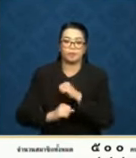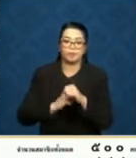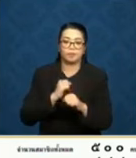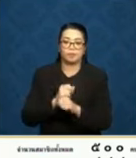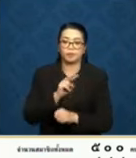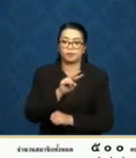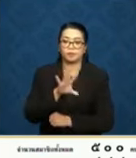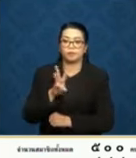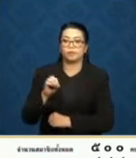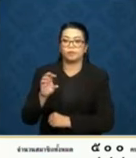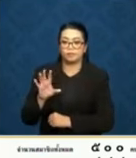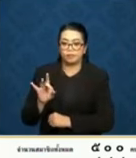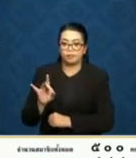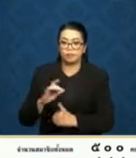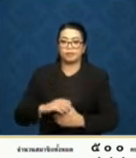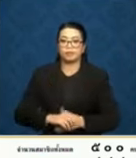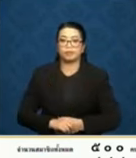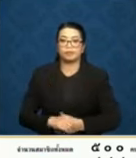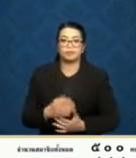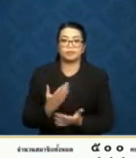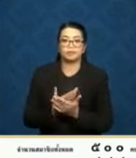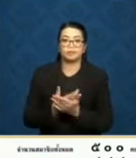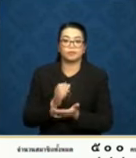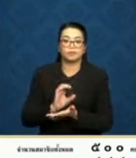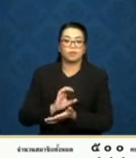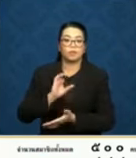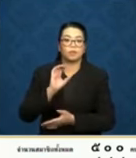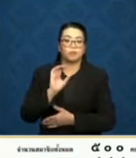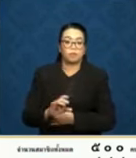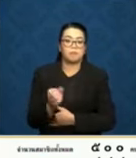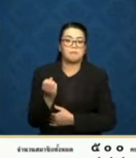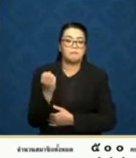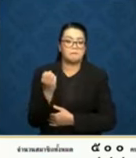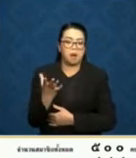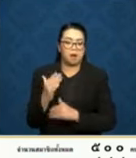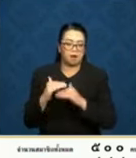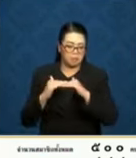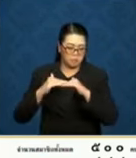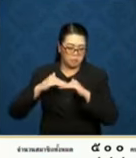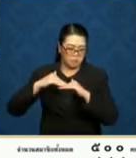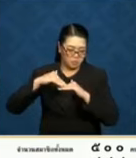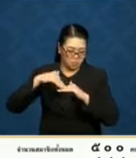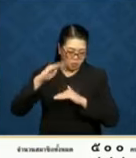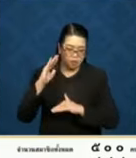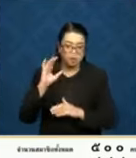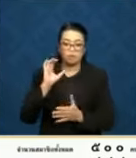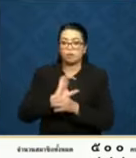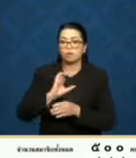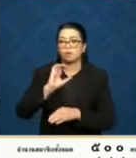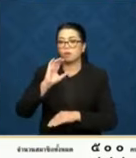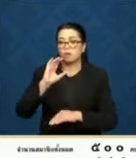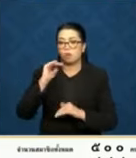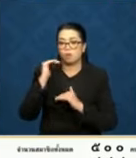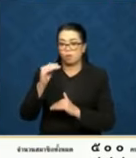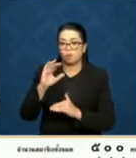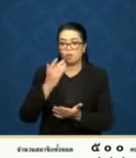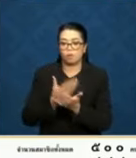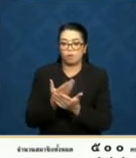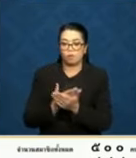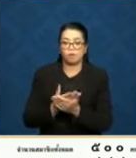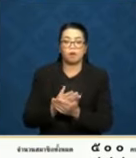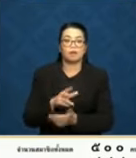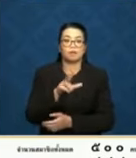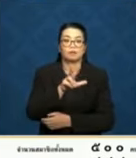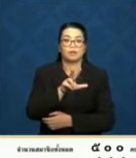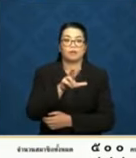โรีนี้ จัดสาร xก สูงเป็ประวตการอีกครงนะครัโยตั้งวงเงินปรองibilityรายจ่ายท